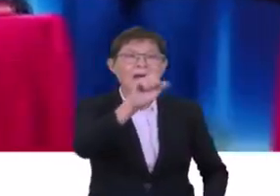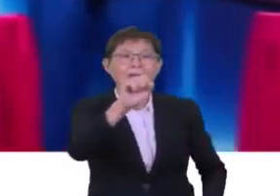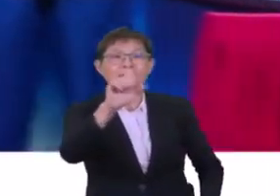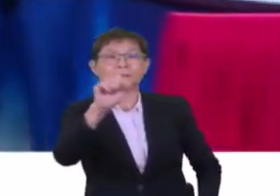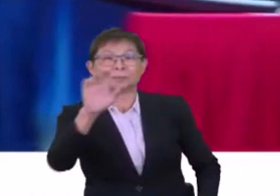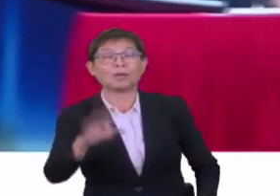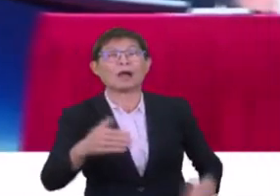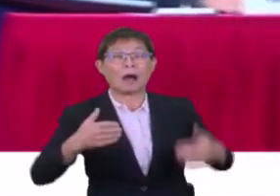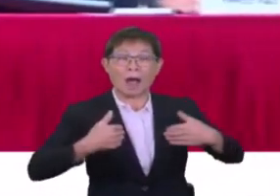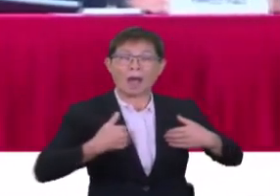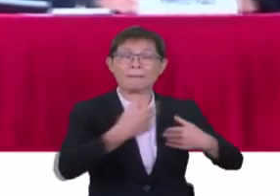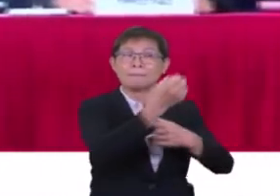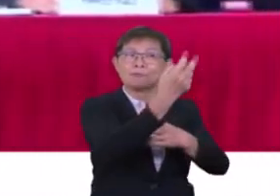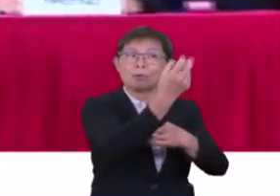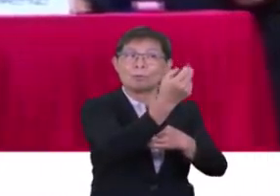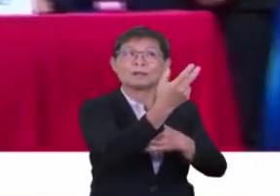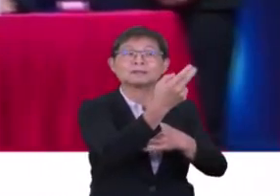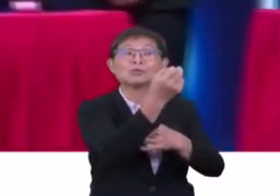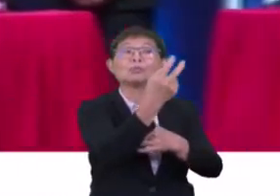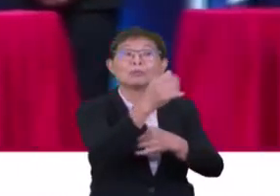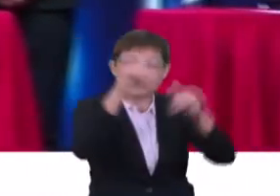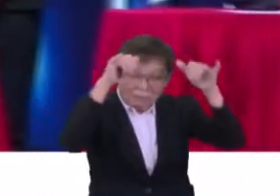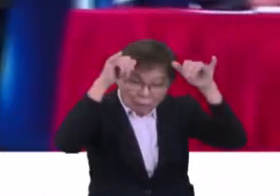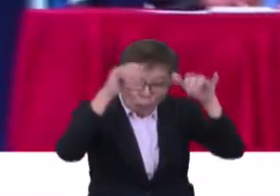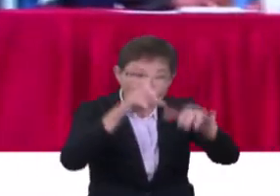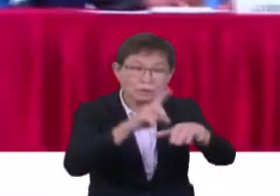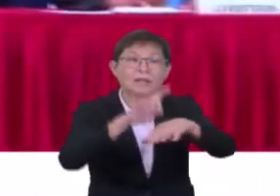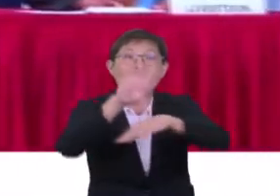1200 Eko di empat negeri